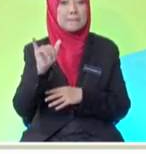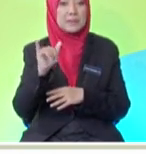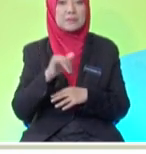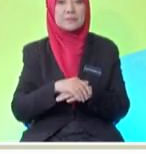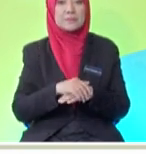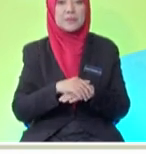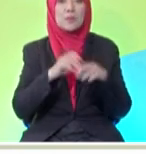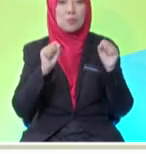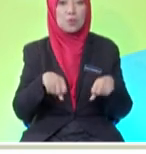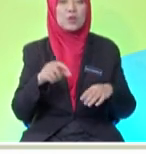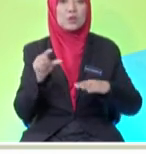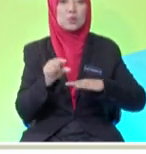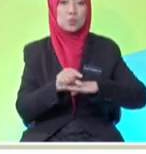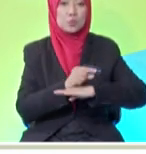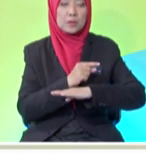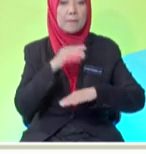manis oke